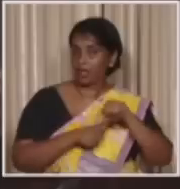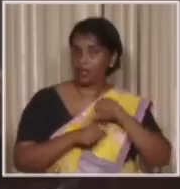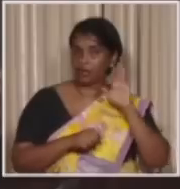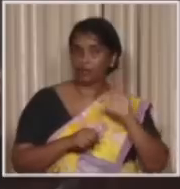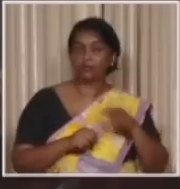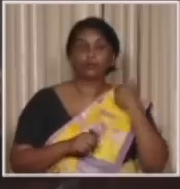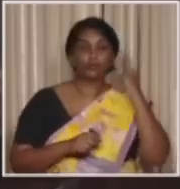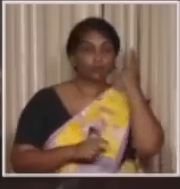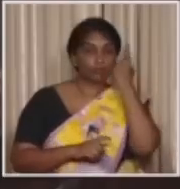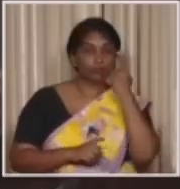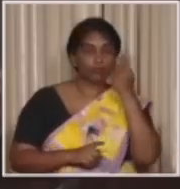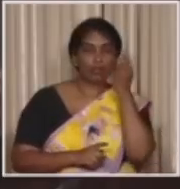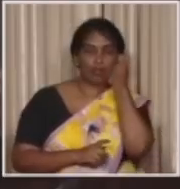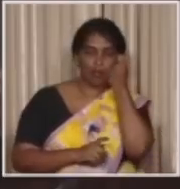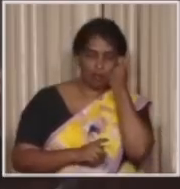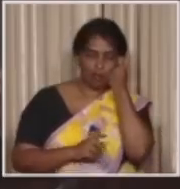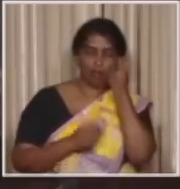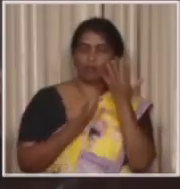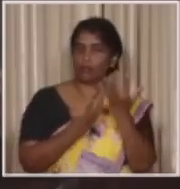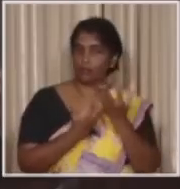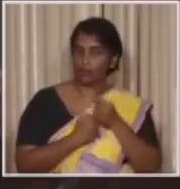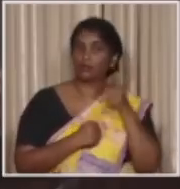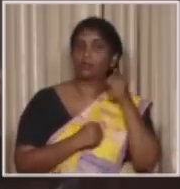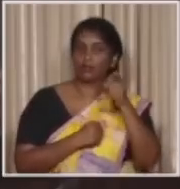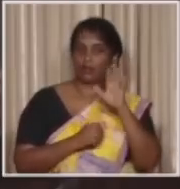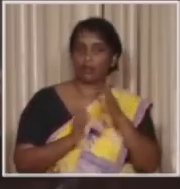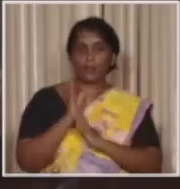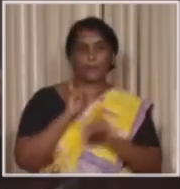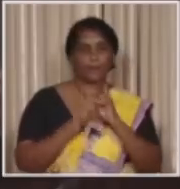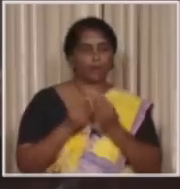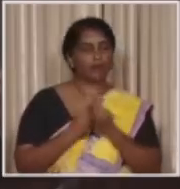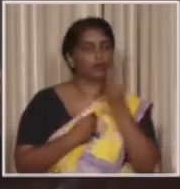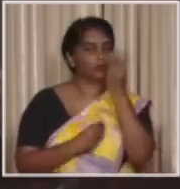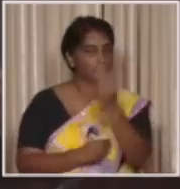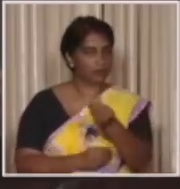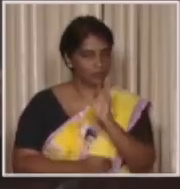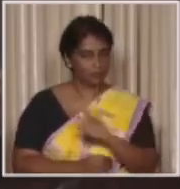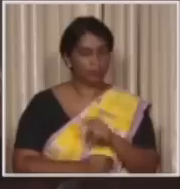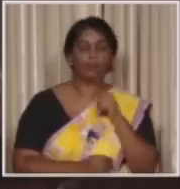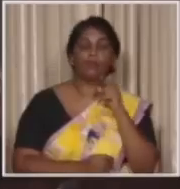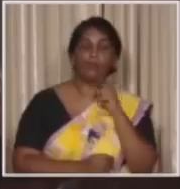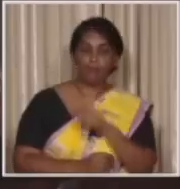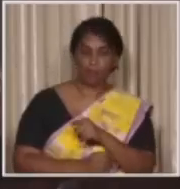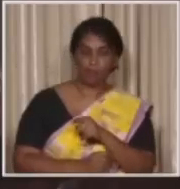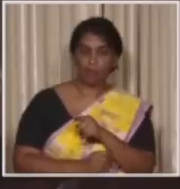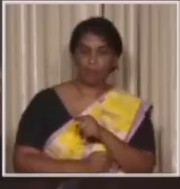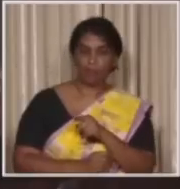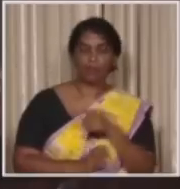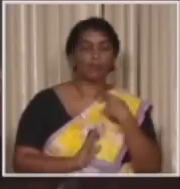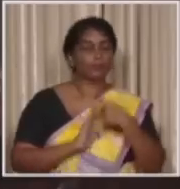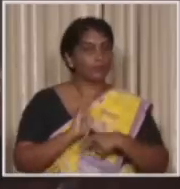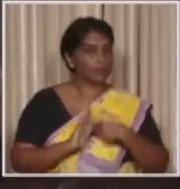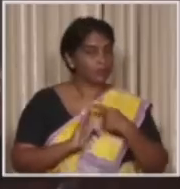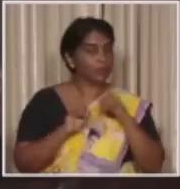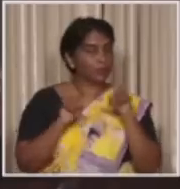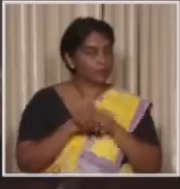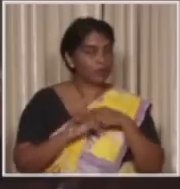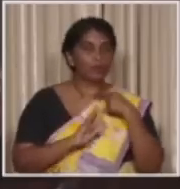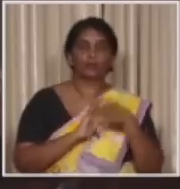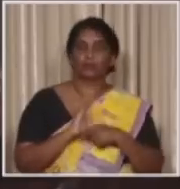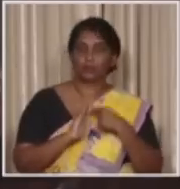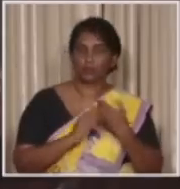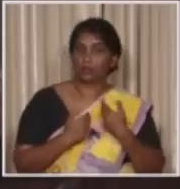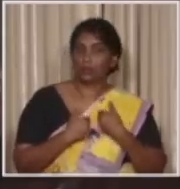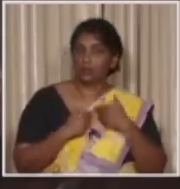සම්බන්ධව විශේෂඥ මතයක් අපි ලබාගෙන ඒකත් ඔබතුමාගේ අමාත්‍යාංශයට බාර දීලා තියෙනවා. මේ ලංකාව වගේ රටක